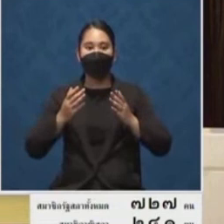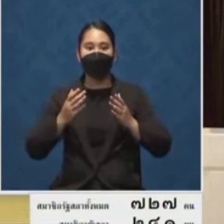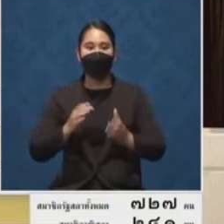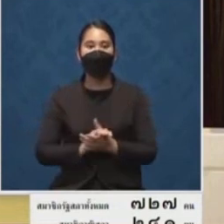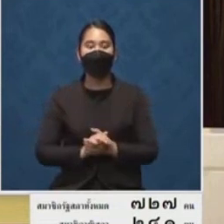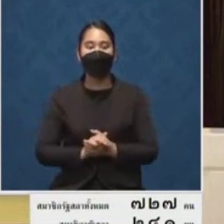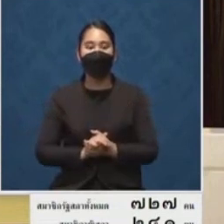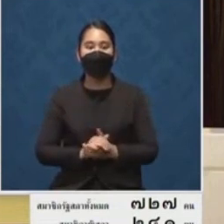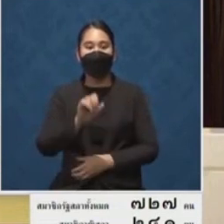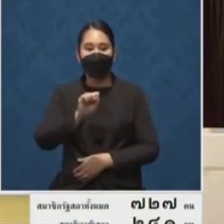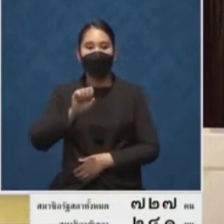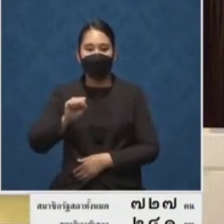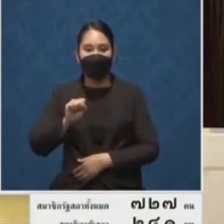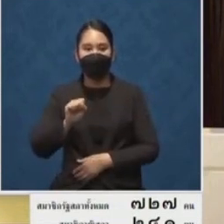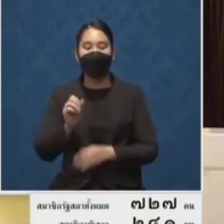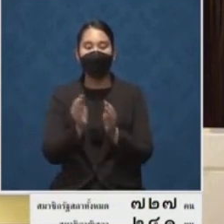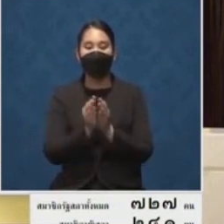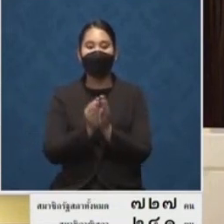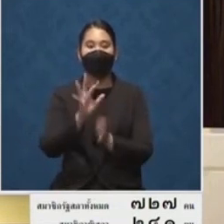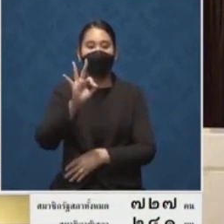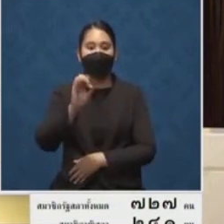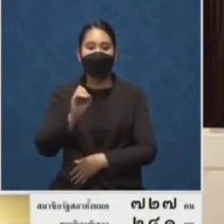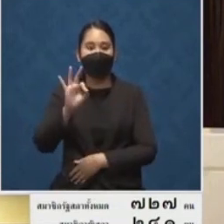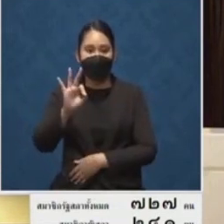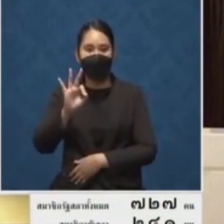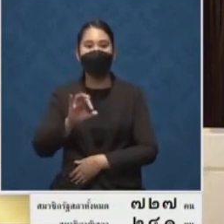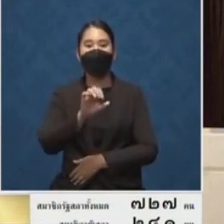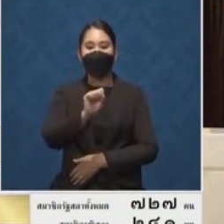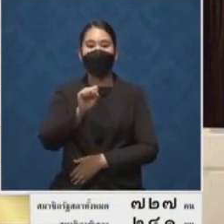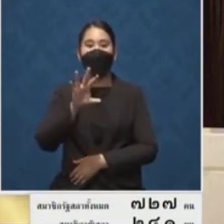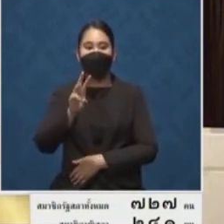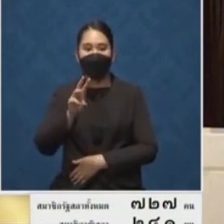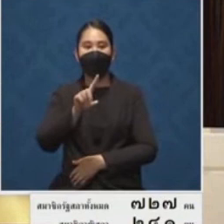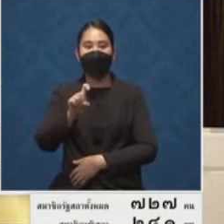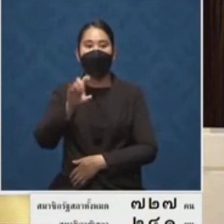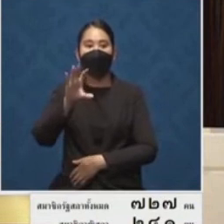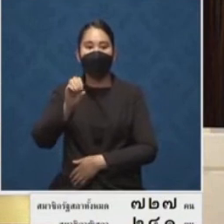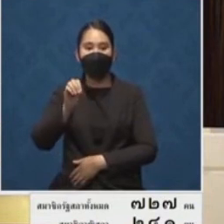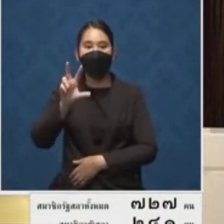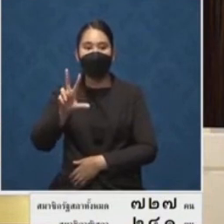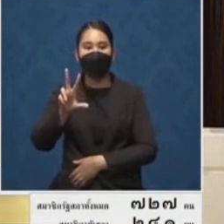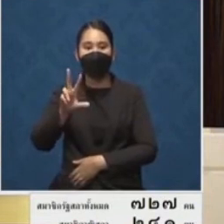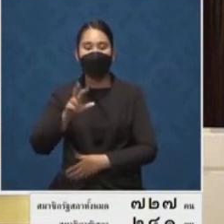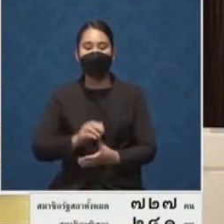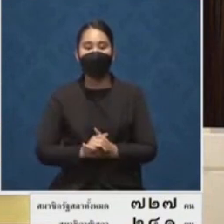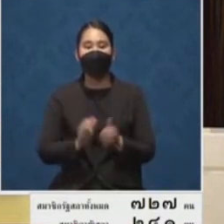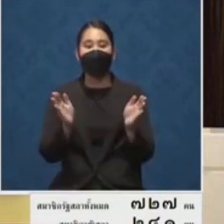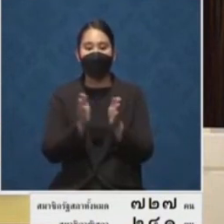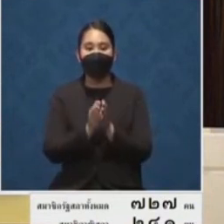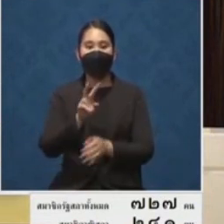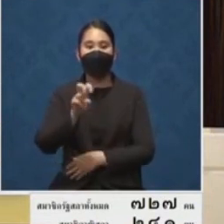382ไม่รับหลักการคะแนนสส99คะแนนส